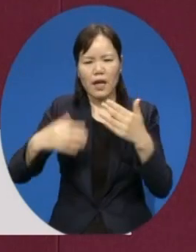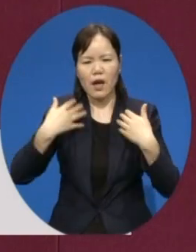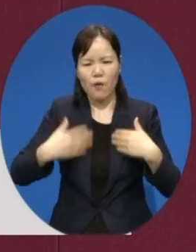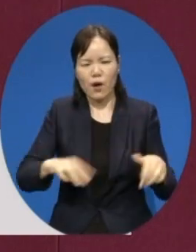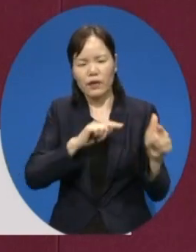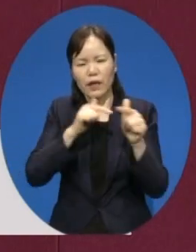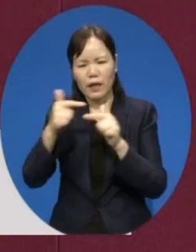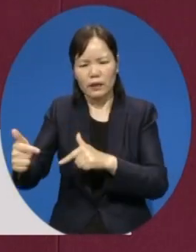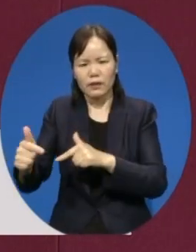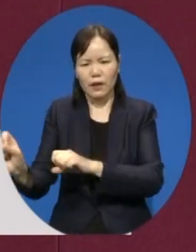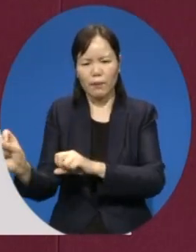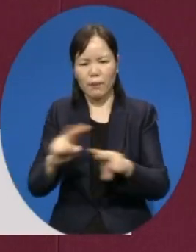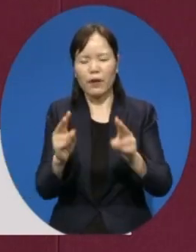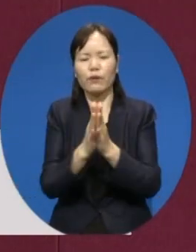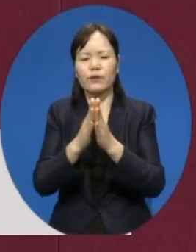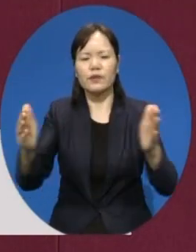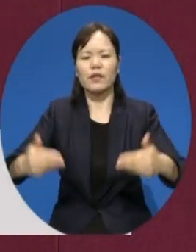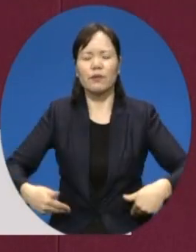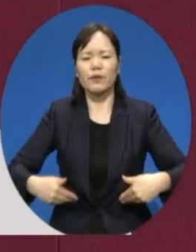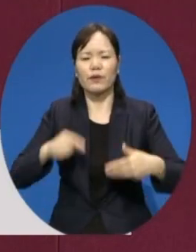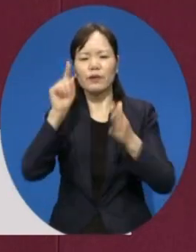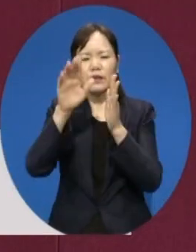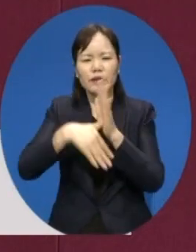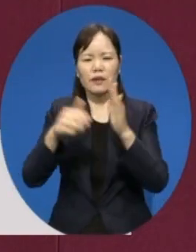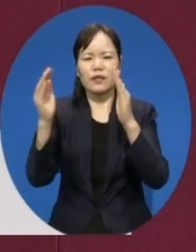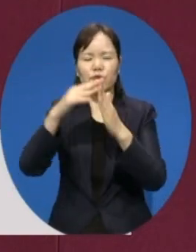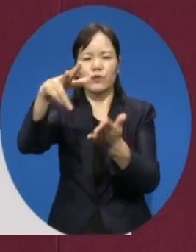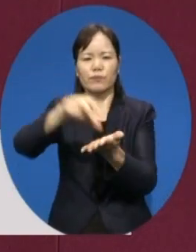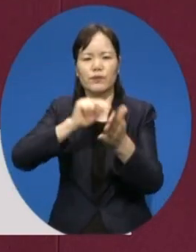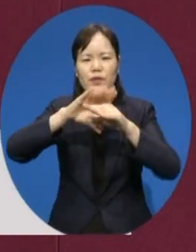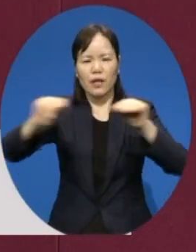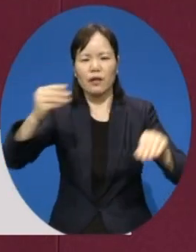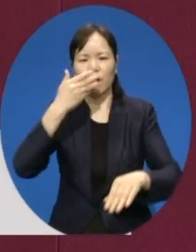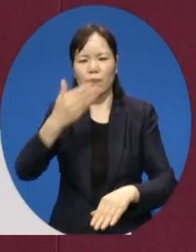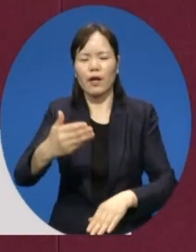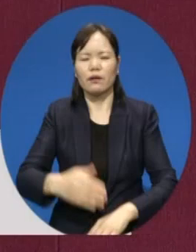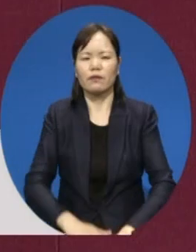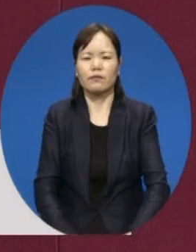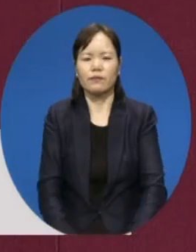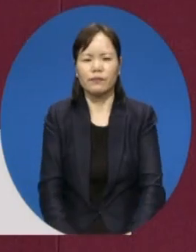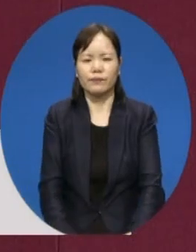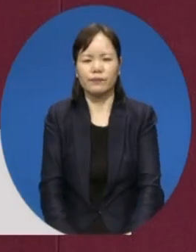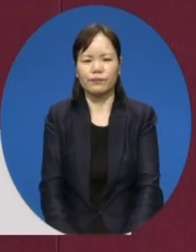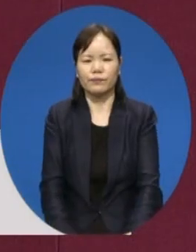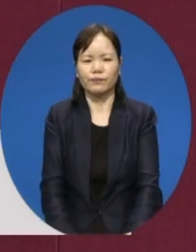당장 작동시켜야 됩니다. 그래야 주택 문제가 해결이 됩니다.